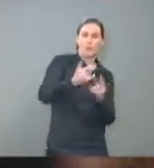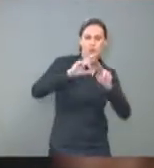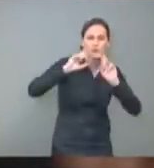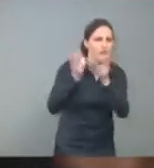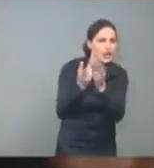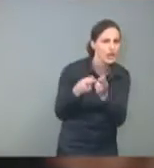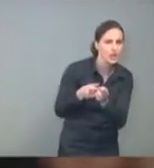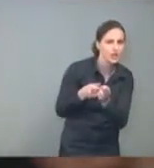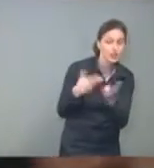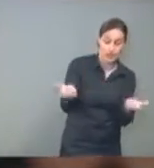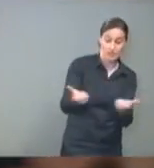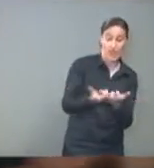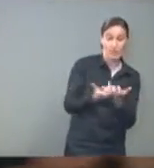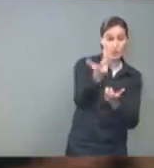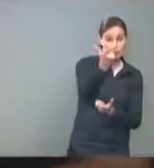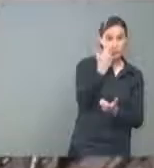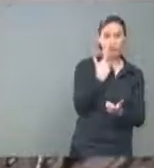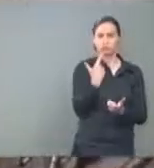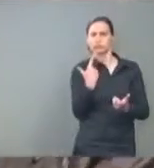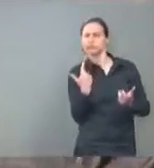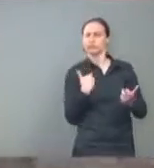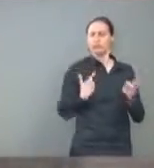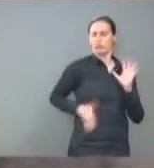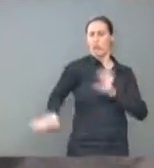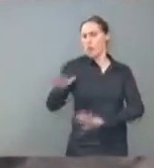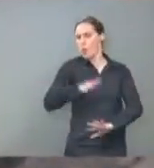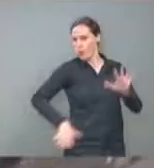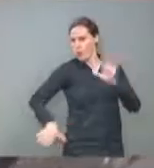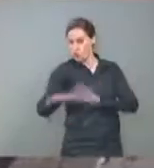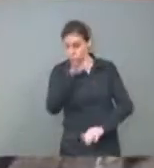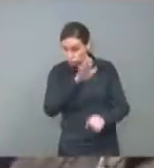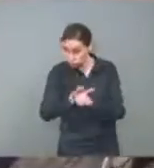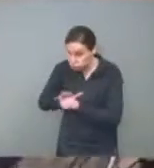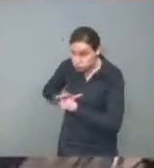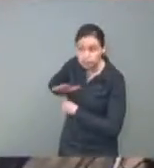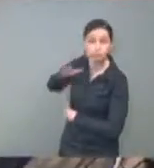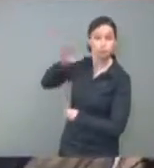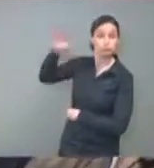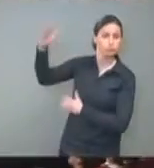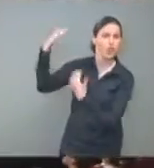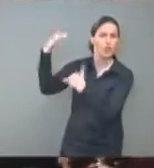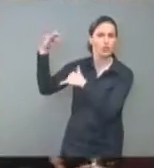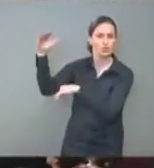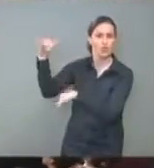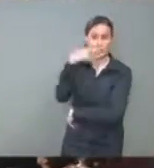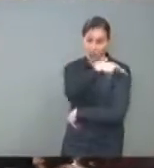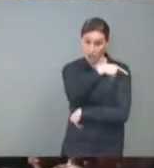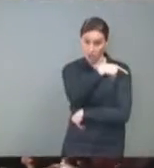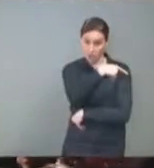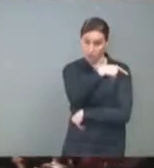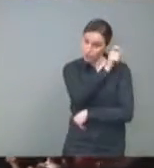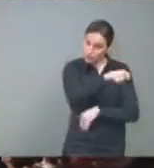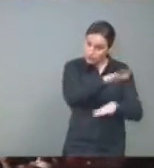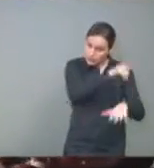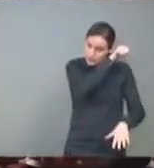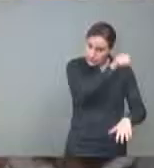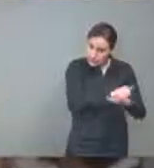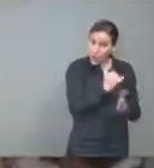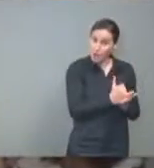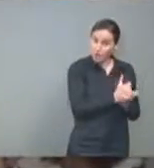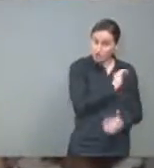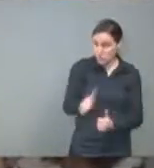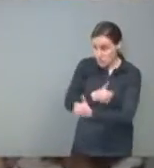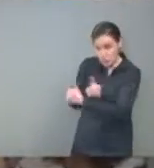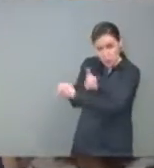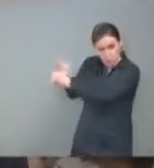vous rattraper et discuter avec vous. Pourquoi? Vous avez compris comment ça marche? Dans le pays où vous êtes, vous payez vos impôts,